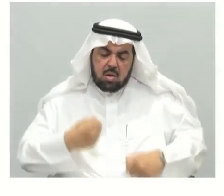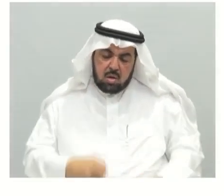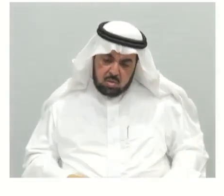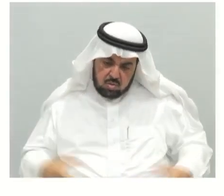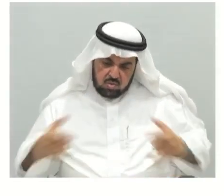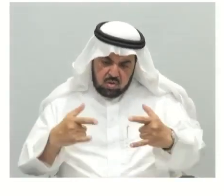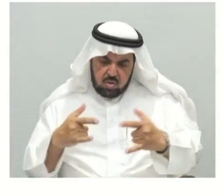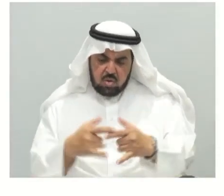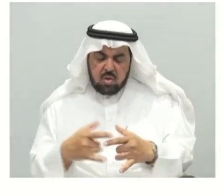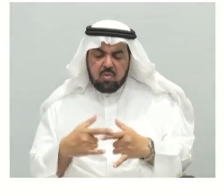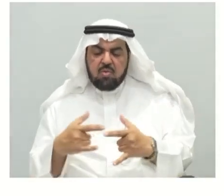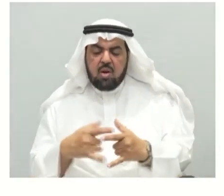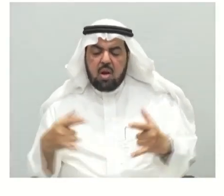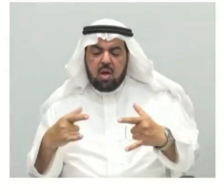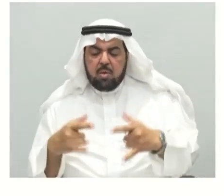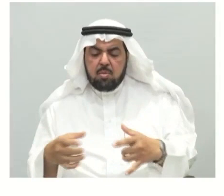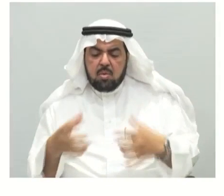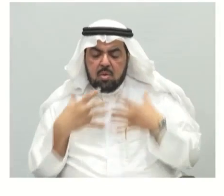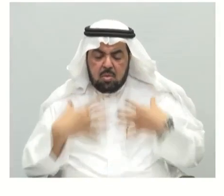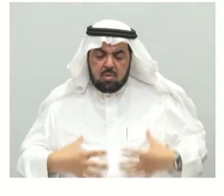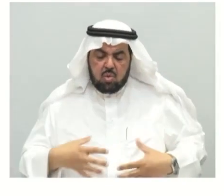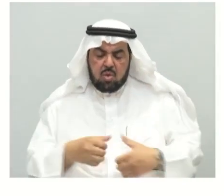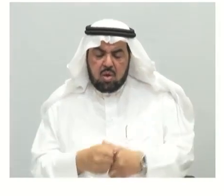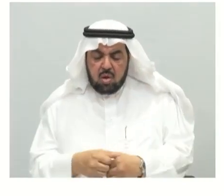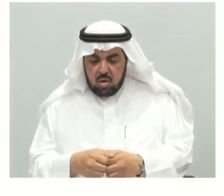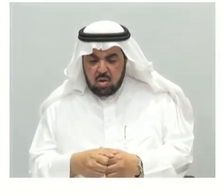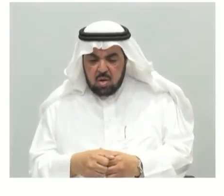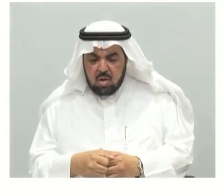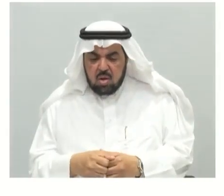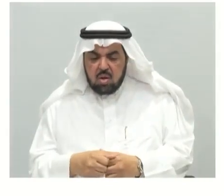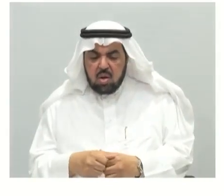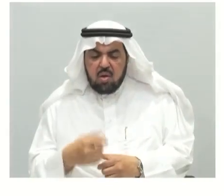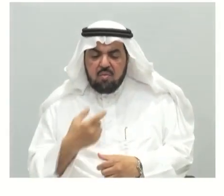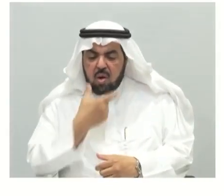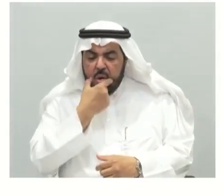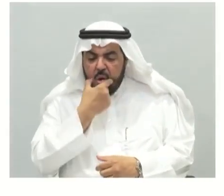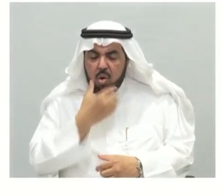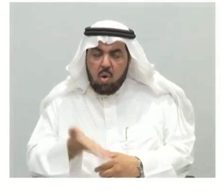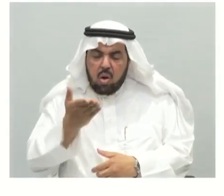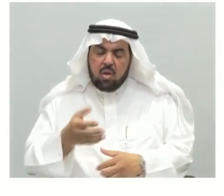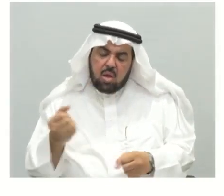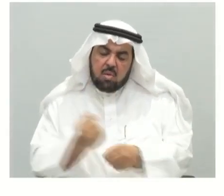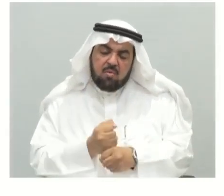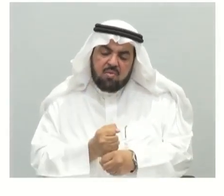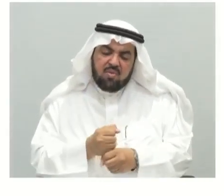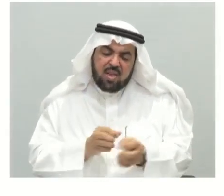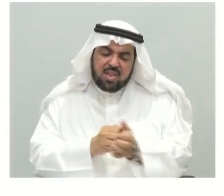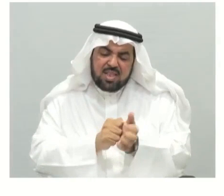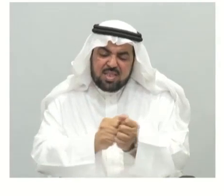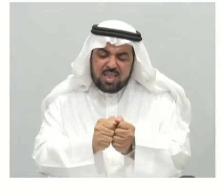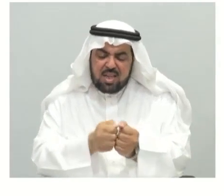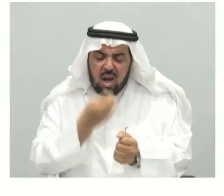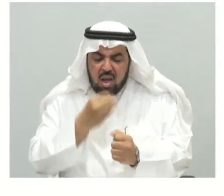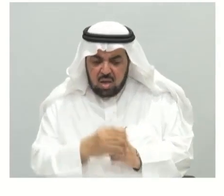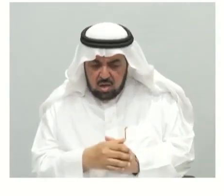اللي يستخدمها الجنود في الحروب فكوك عليا تستخدم للطحن دائما لها دور في التغذيه